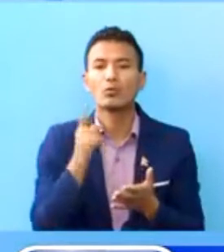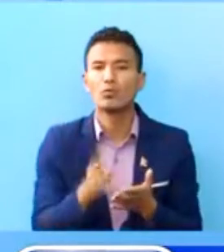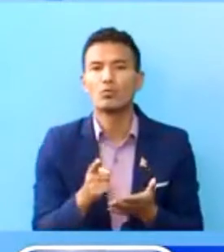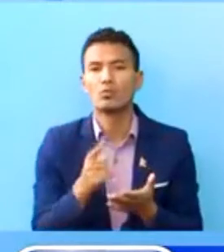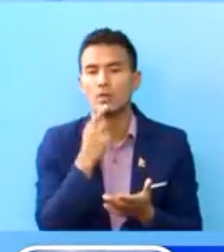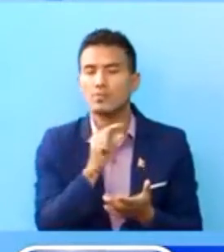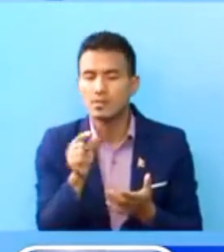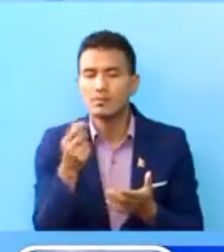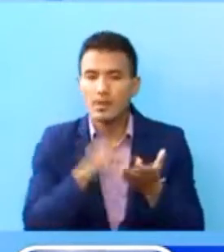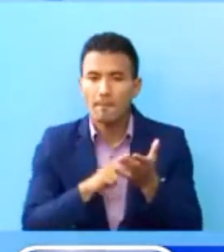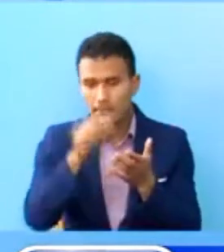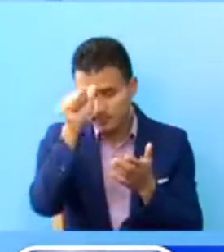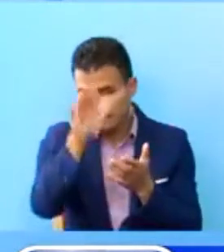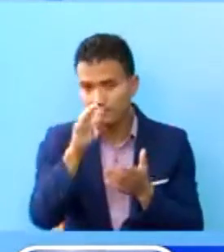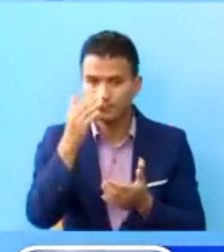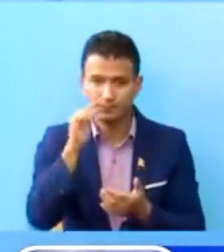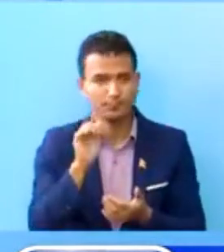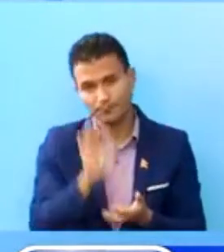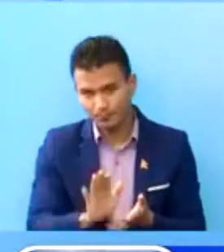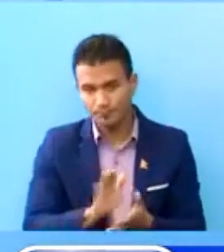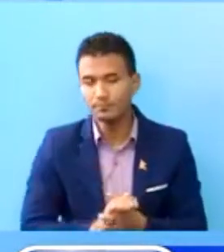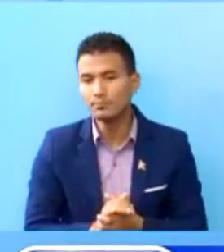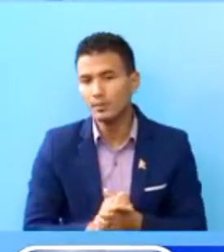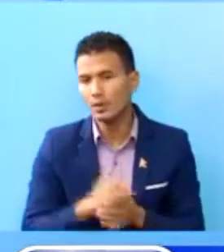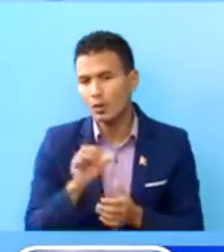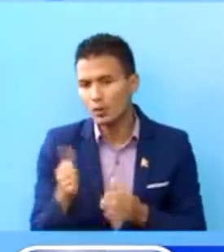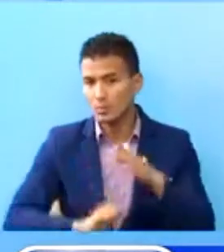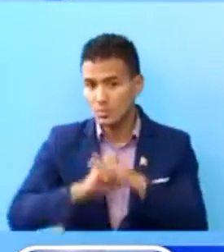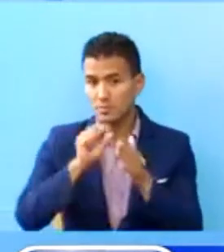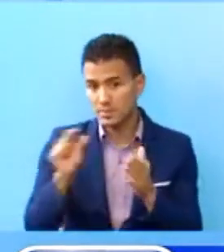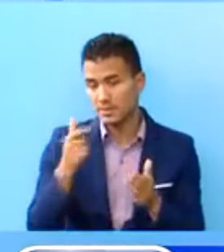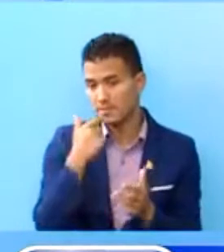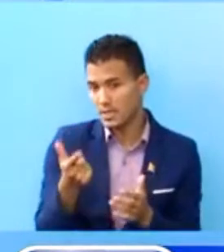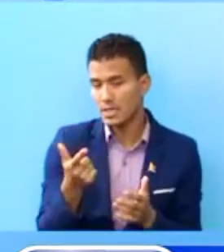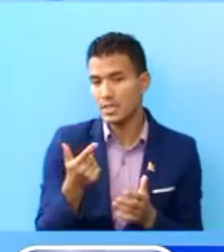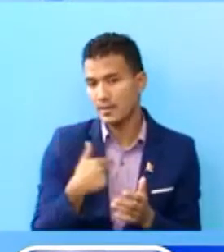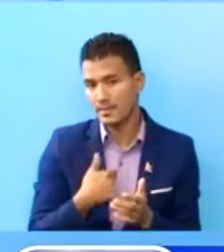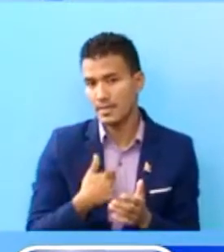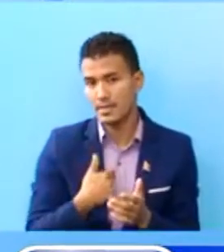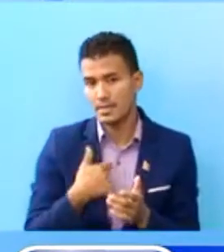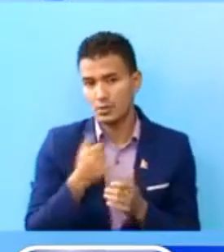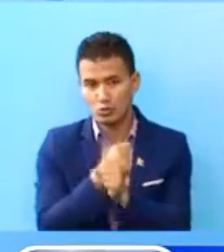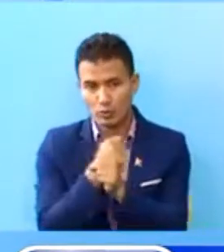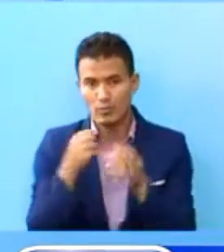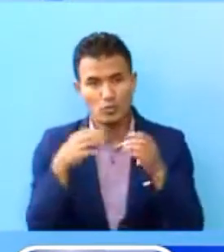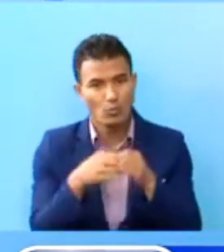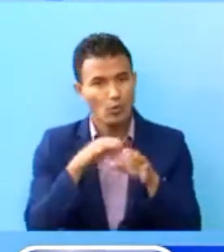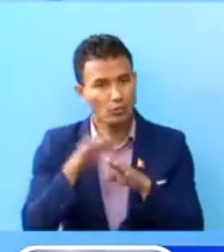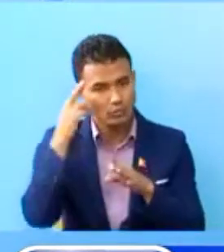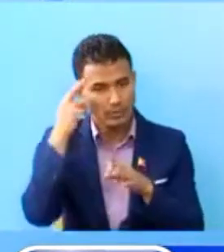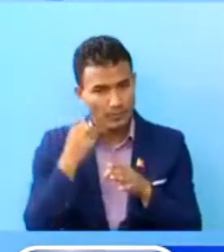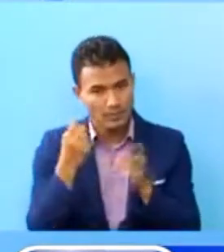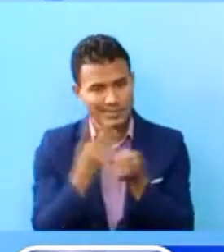भन्नुभएको, त्यो बारेमा अलिकति इन्फर्मेसन आउँछ। त्यसभन्दा पनि अझ मुख्य कुरा चाहिँ हामीले के गरेका छौँ भने, जोखिम समूहहरू पत्ता